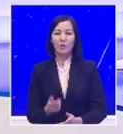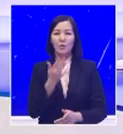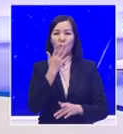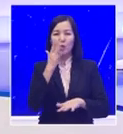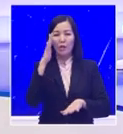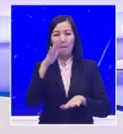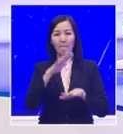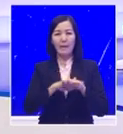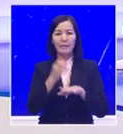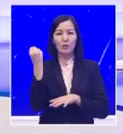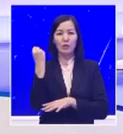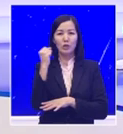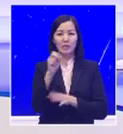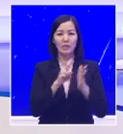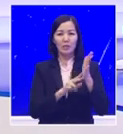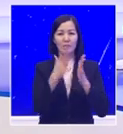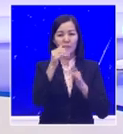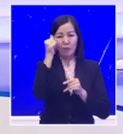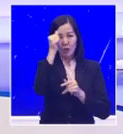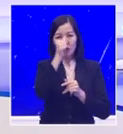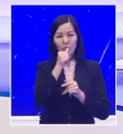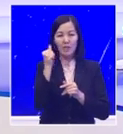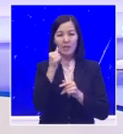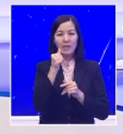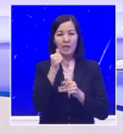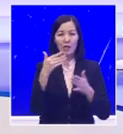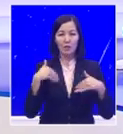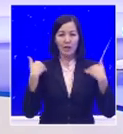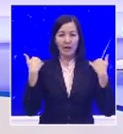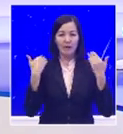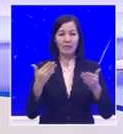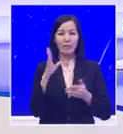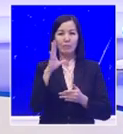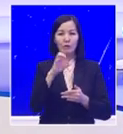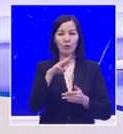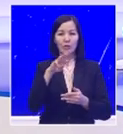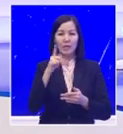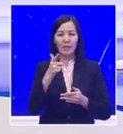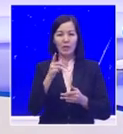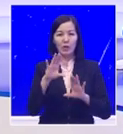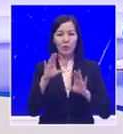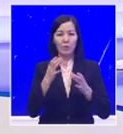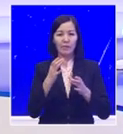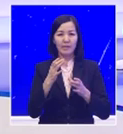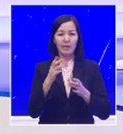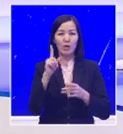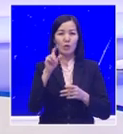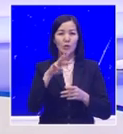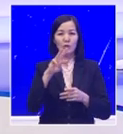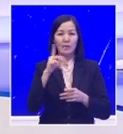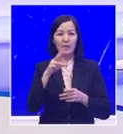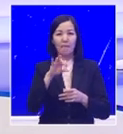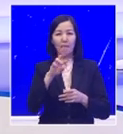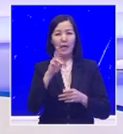Ұлттық банк жеңіске 75 жыл монеталарын айналымға шығарды. Номиналы 500 теңгелік күмістен, номиналы 100 теңгелік